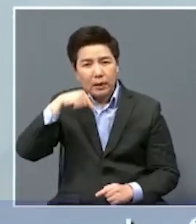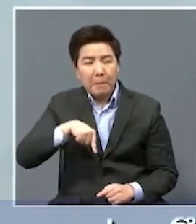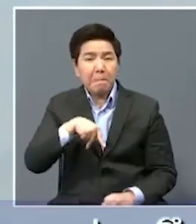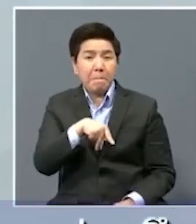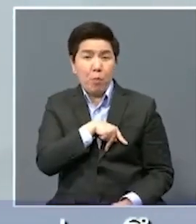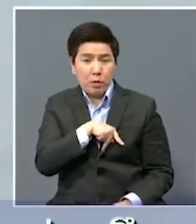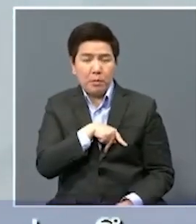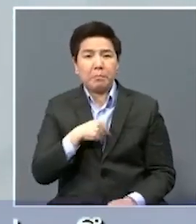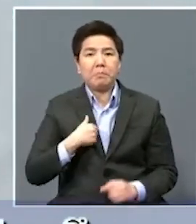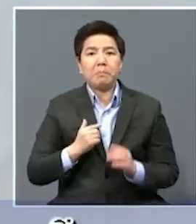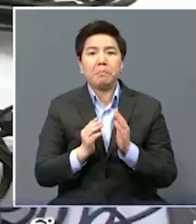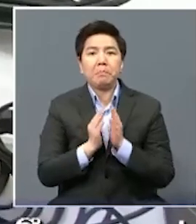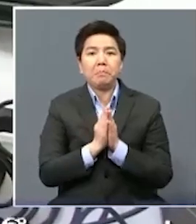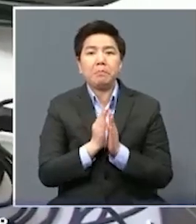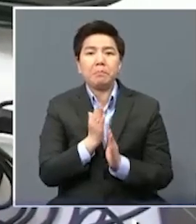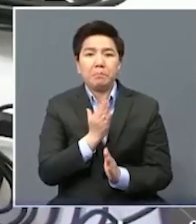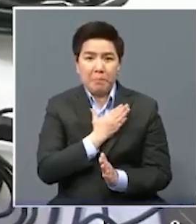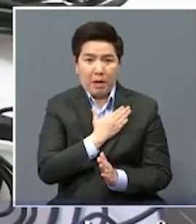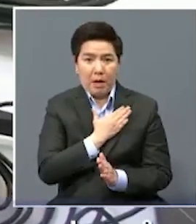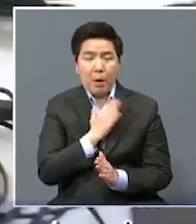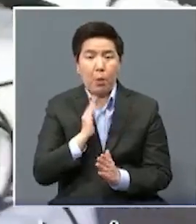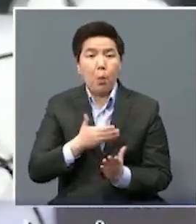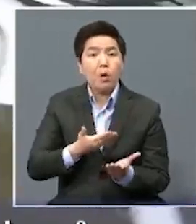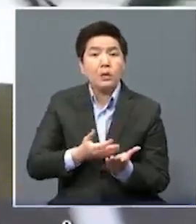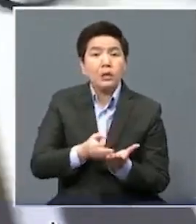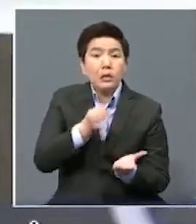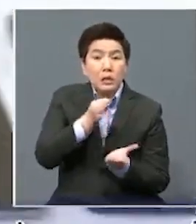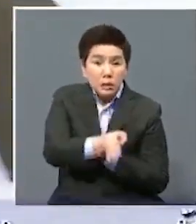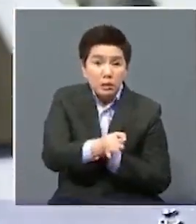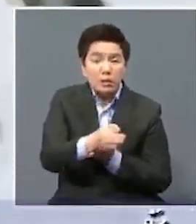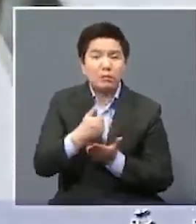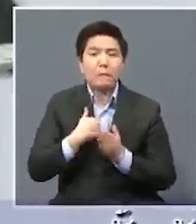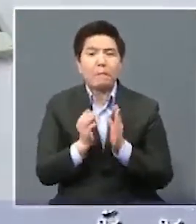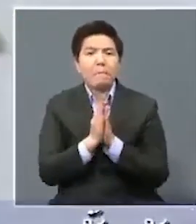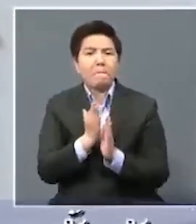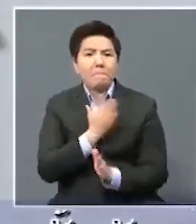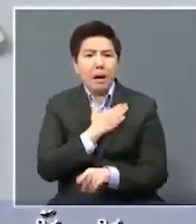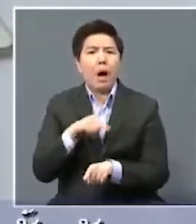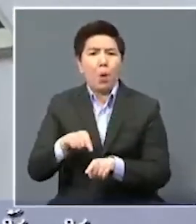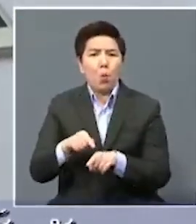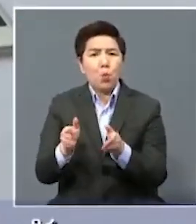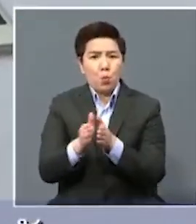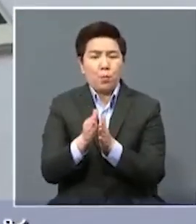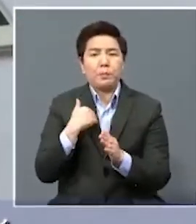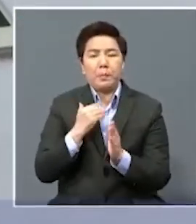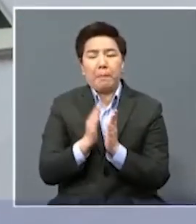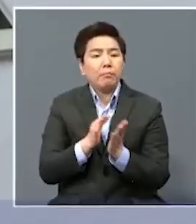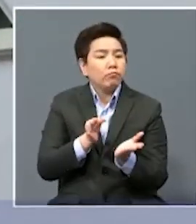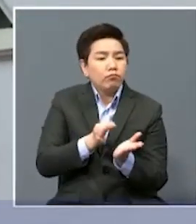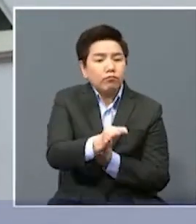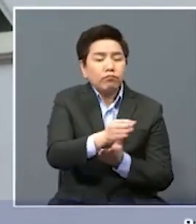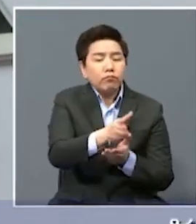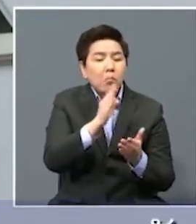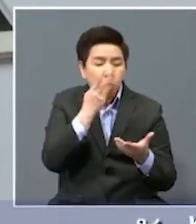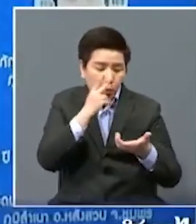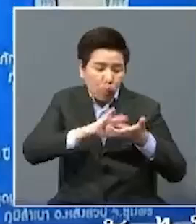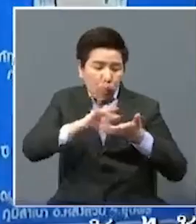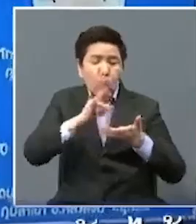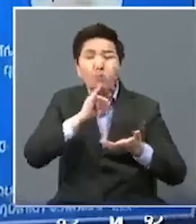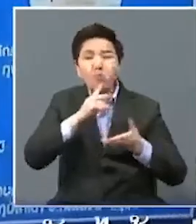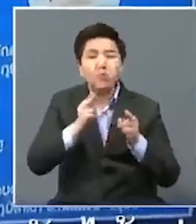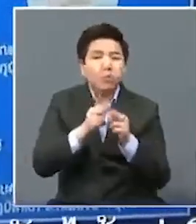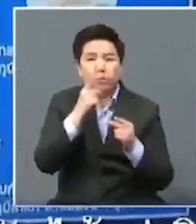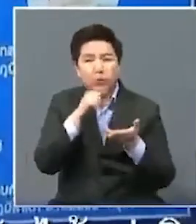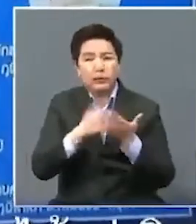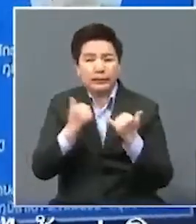เป็นเมืองพุทธเมืองพระนะคะกลุ่มผู้ซื้อคลิปวิดีโอลามกมีอดีตพระสงฆ์รวมอยู่ด้วยคุณผู้ชมซึ่งขณะนี้เจ้าหน้าที่ก็